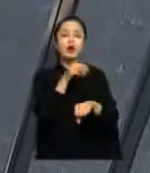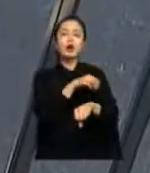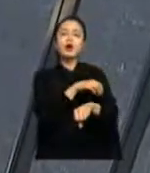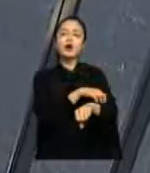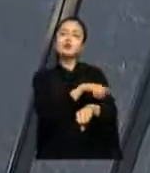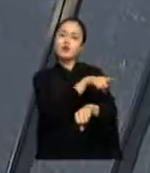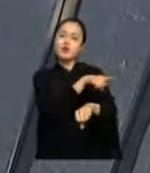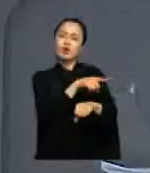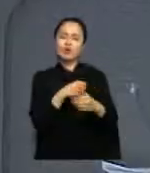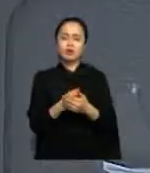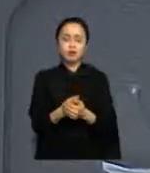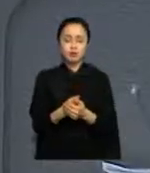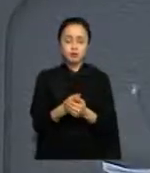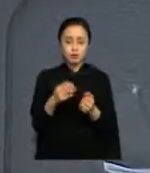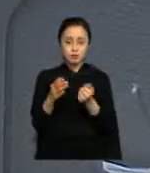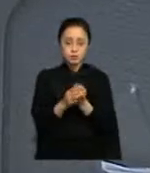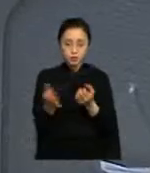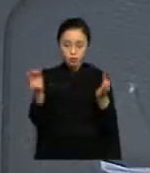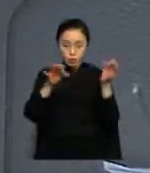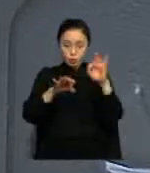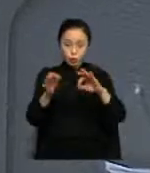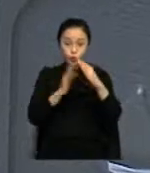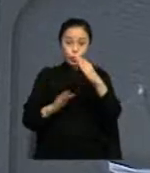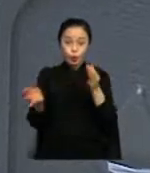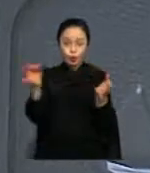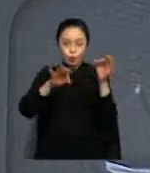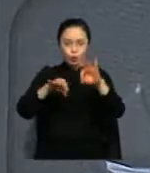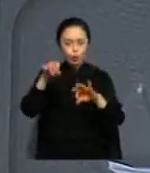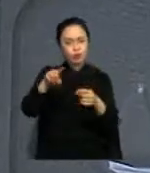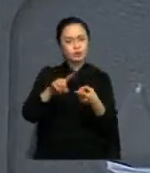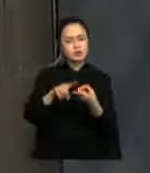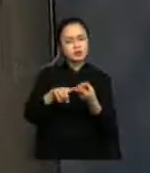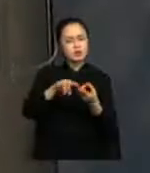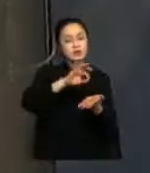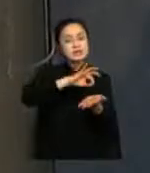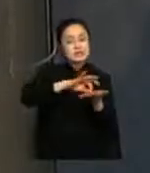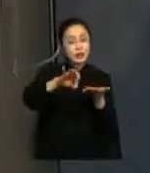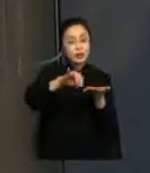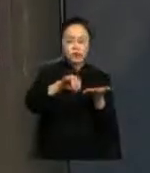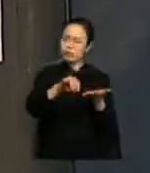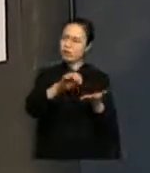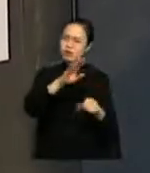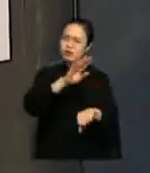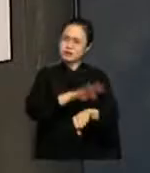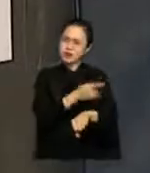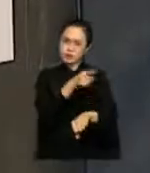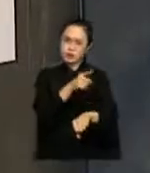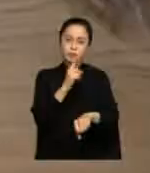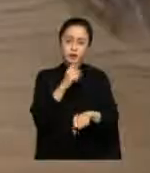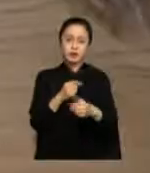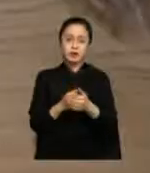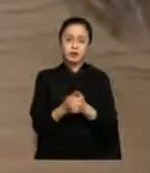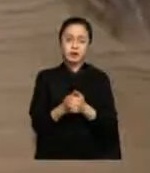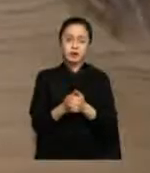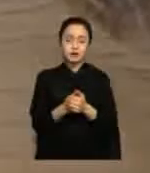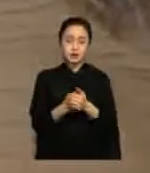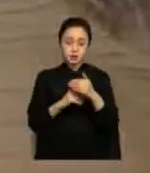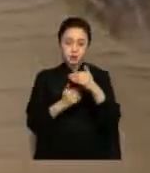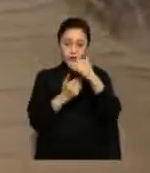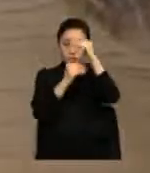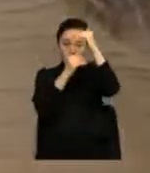지적이 나옵니다 즉 아파트 진출입이 차단되면 타 주민은 용할 수 없는 구조로 계단을 기부 받은 게